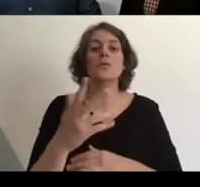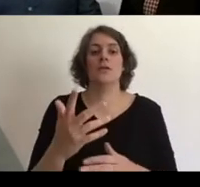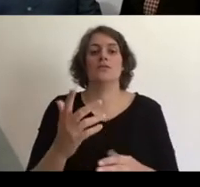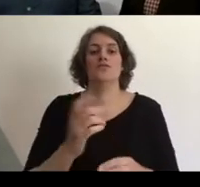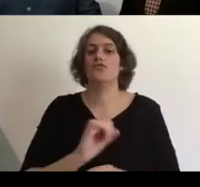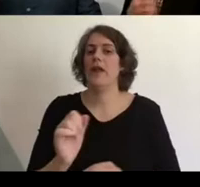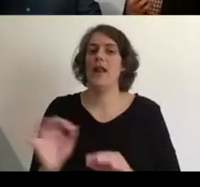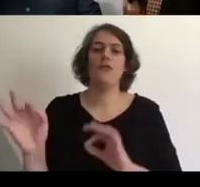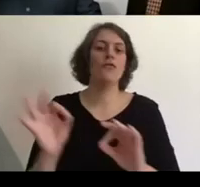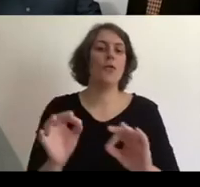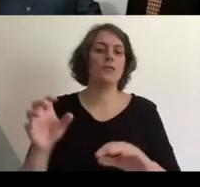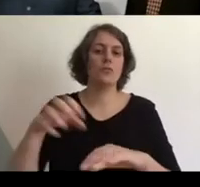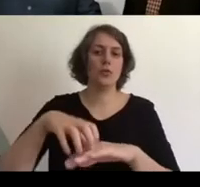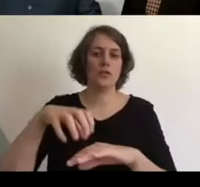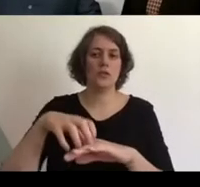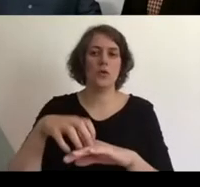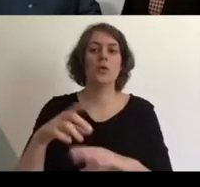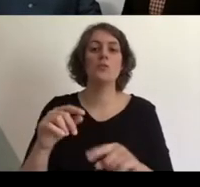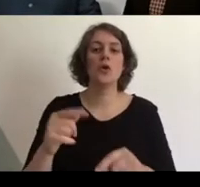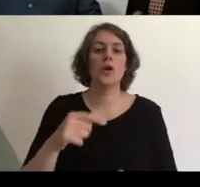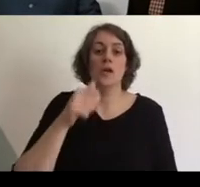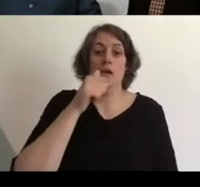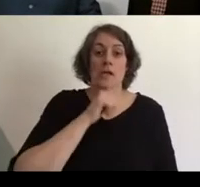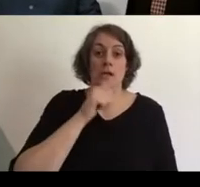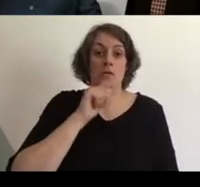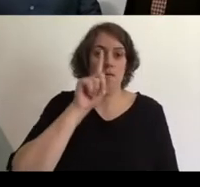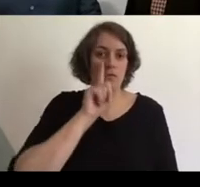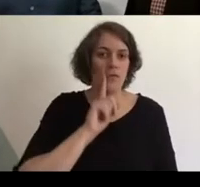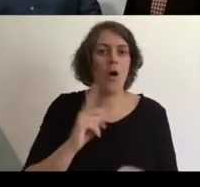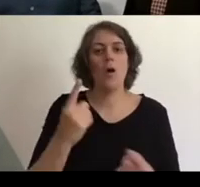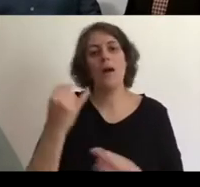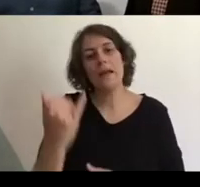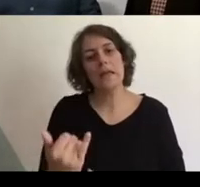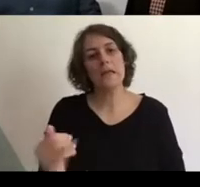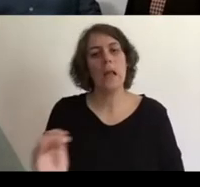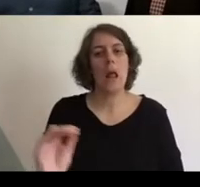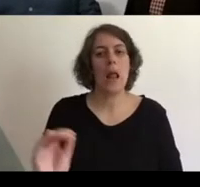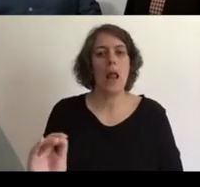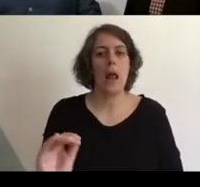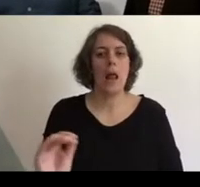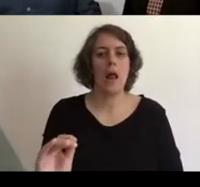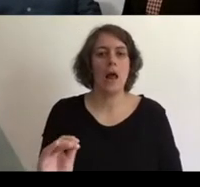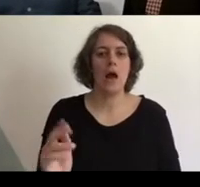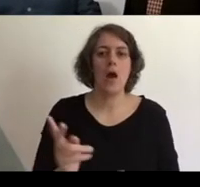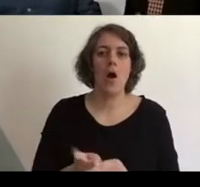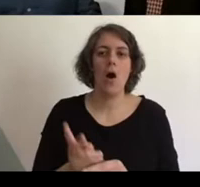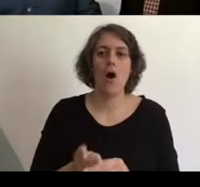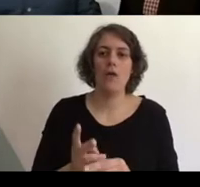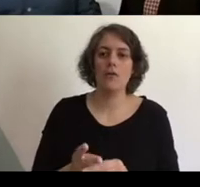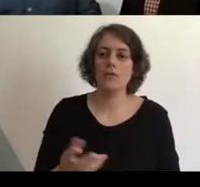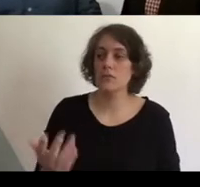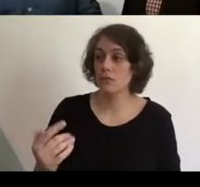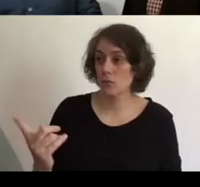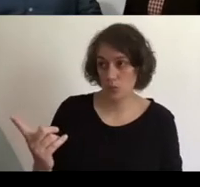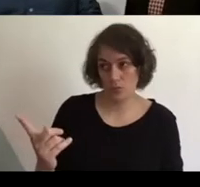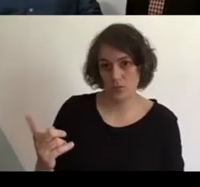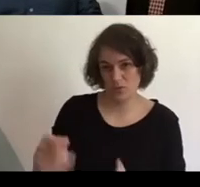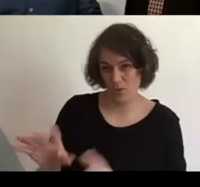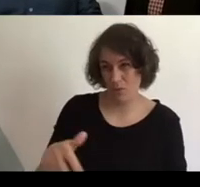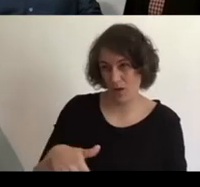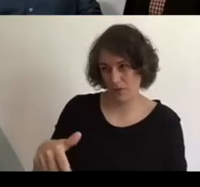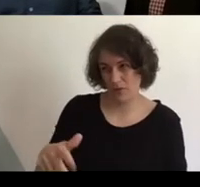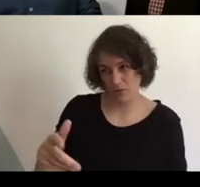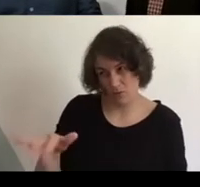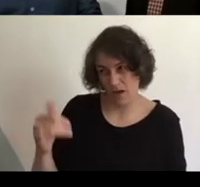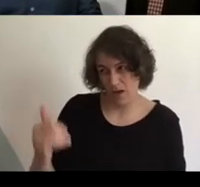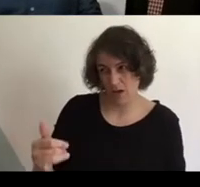mit noch, sag ich mal, noch keinem Kind oder mit einem kleinen Kind wurde mir permanent die Frage gestellt, war es das jetzt mit dem Kind? Gibt es noch ein